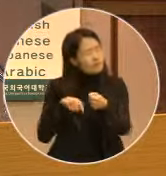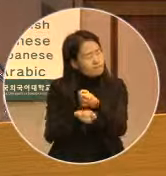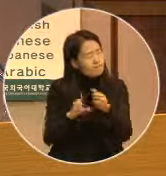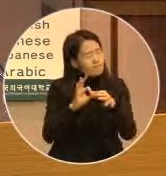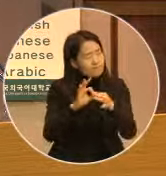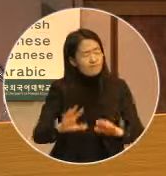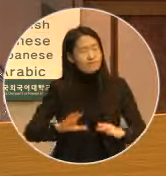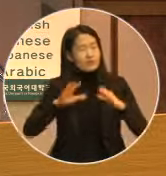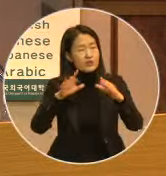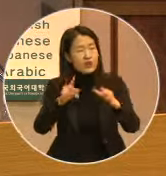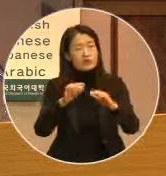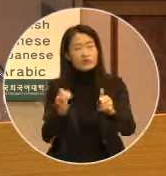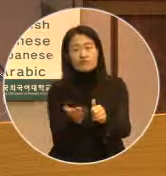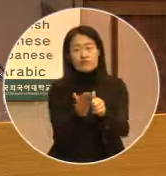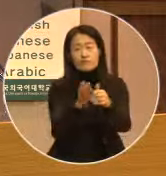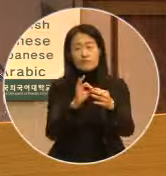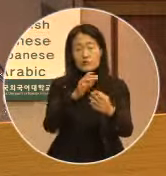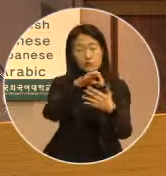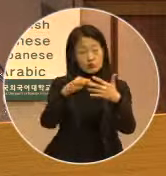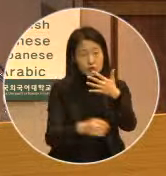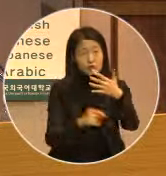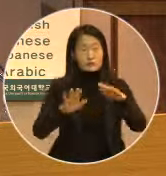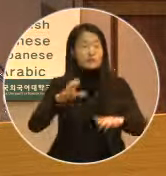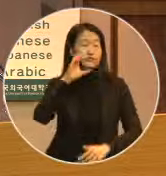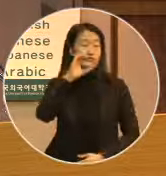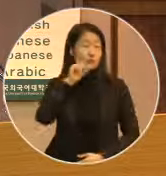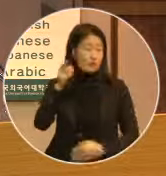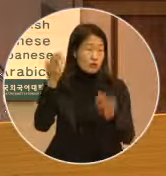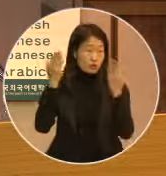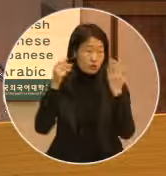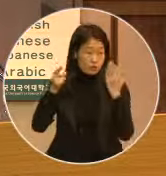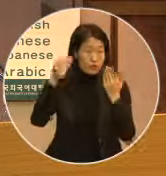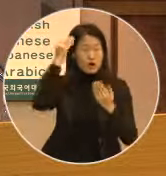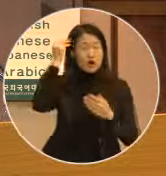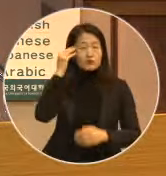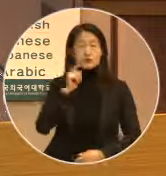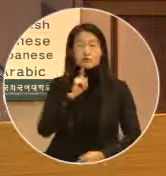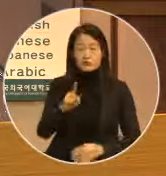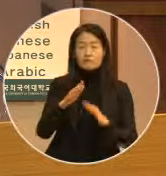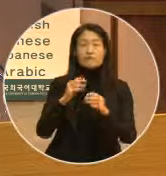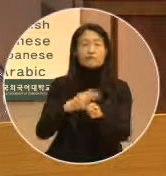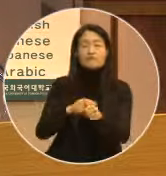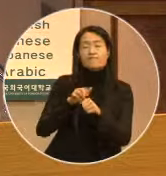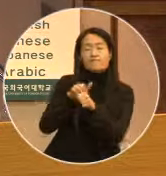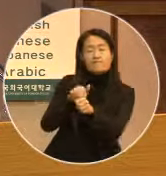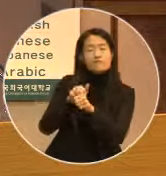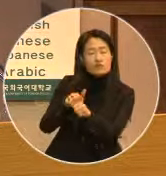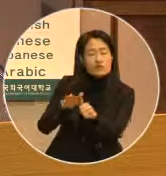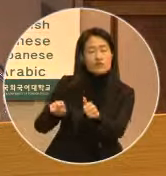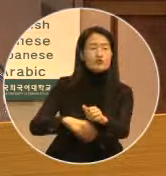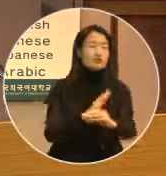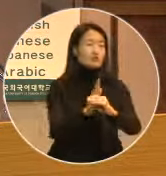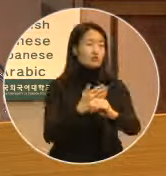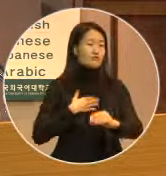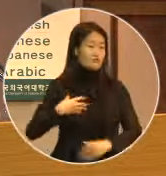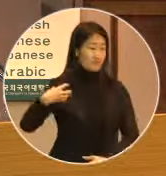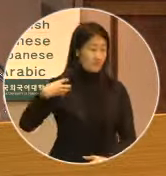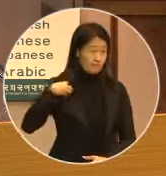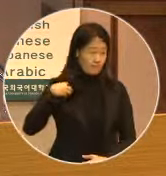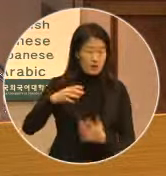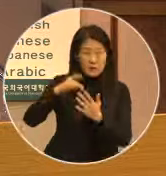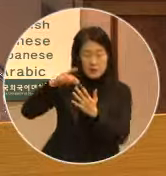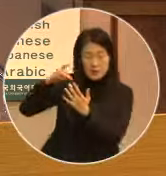대학생 글로벌 인턴십 프로그램에서 캠 현지 학교 한국어 교원 파견 사업의 주관대학으로 선정되는